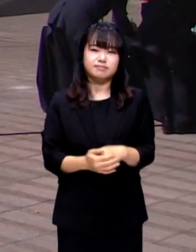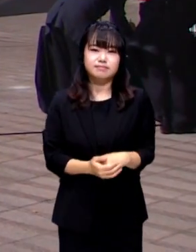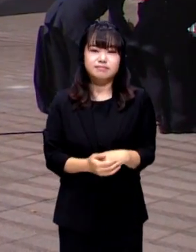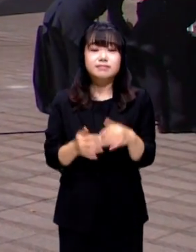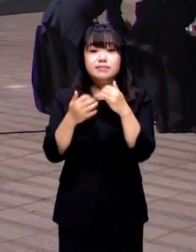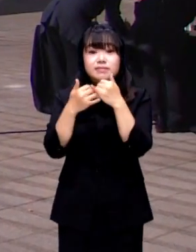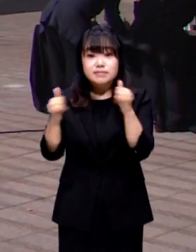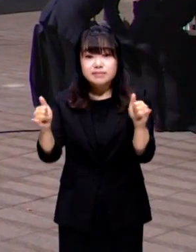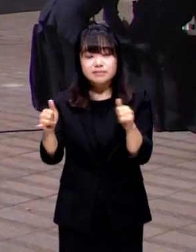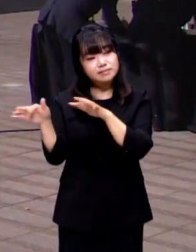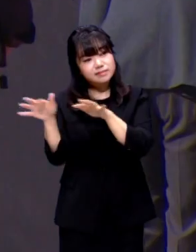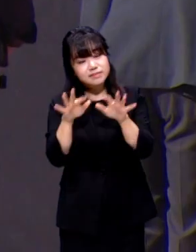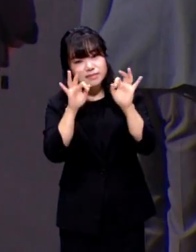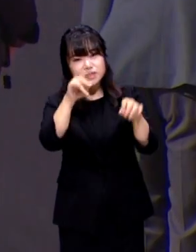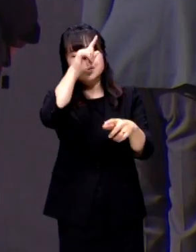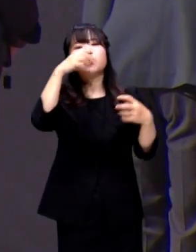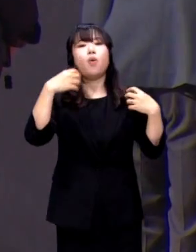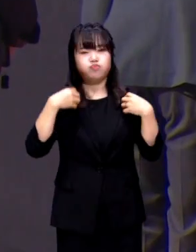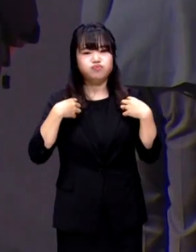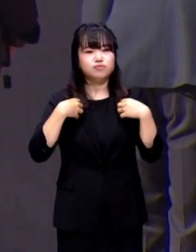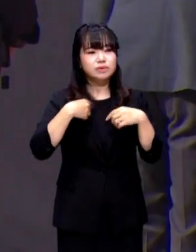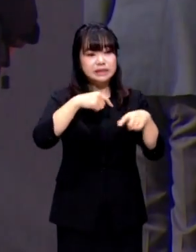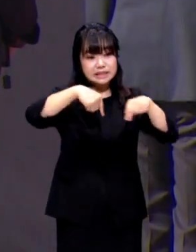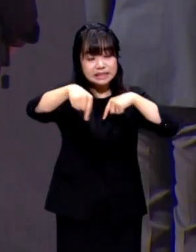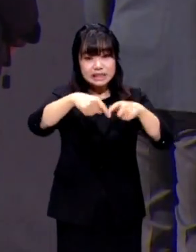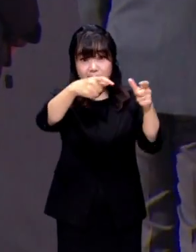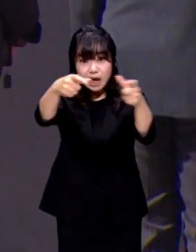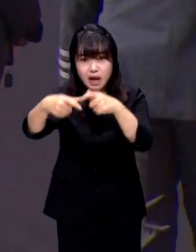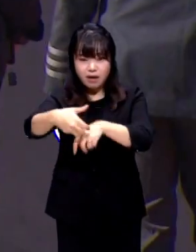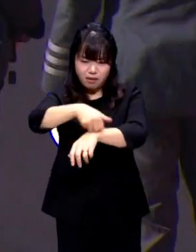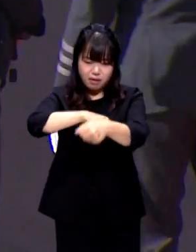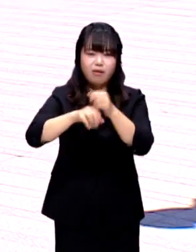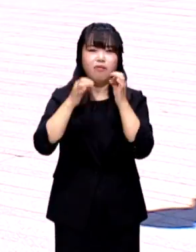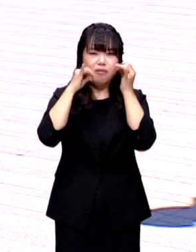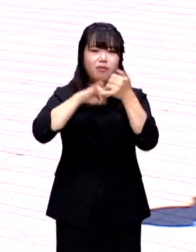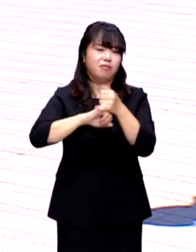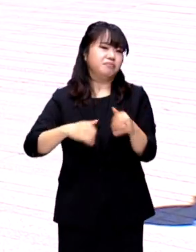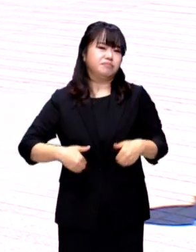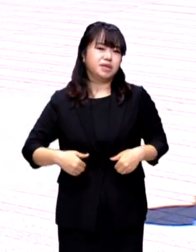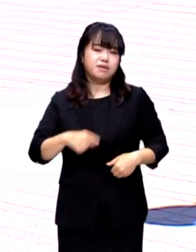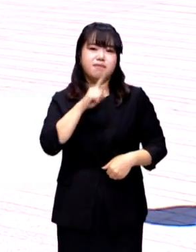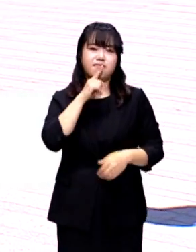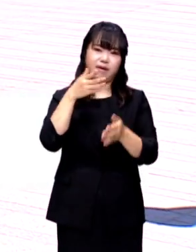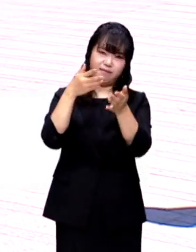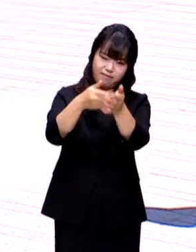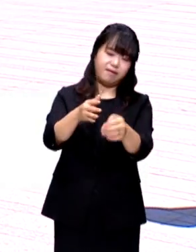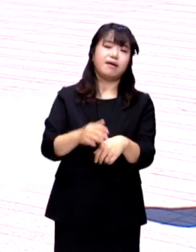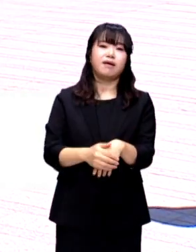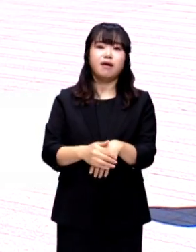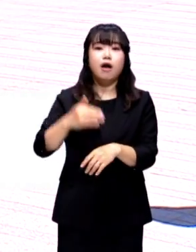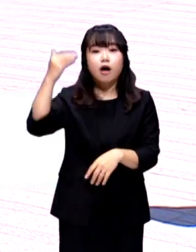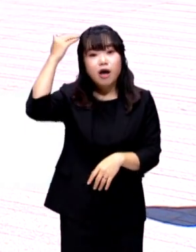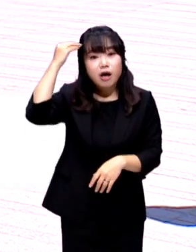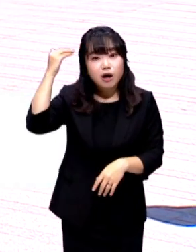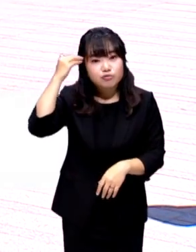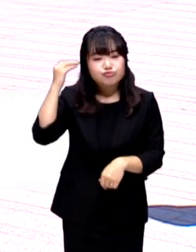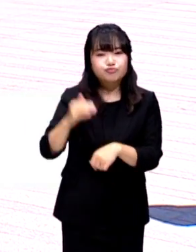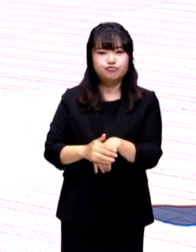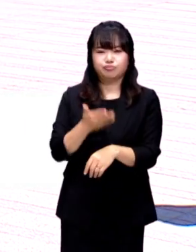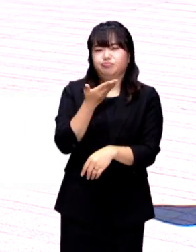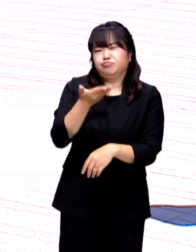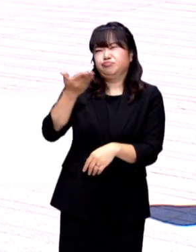시민들은 정부나 지자체 등의 노력이 더 필요하다고 말합니다. 우리나라가 그래도 선진국 대열에 올라섰다고